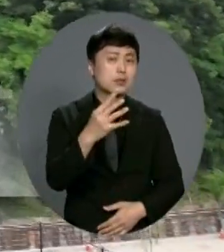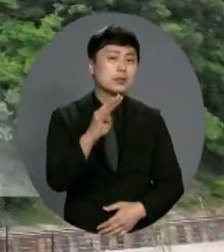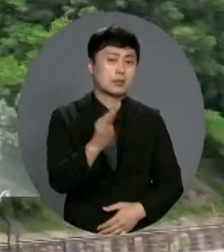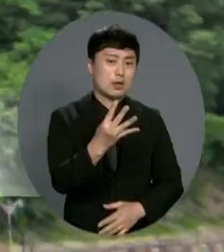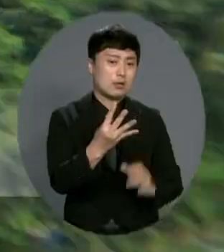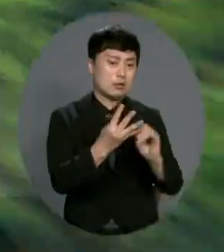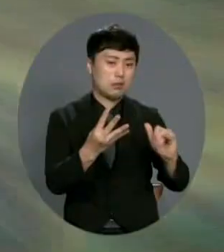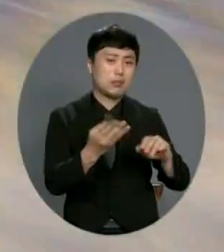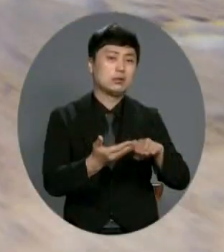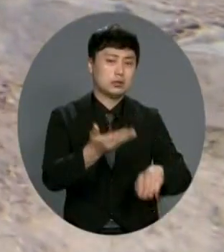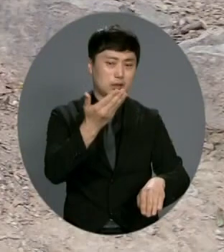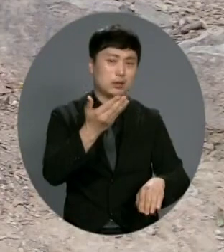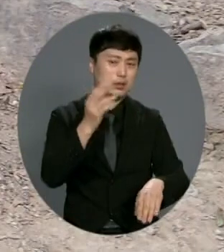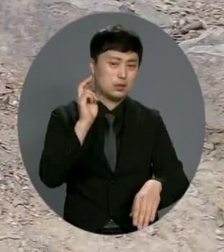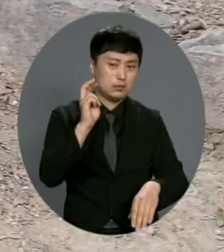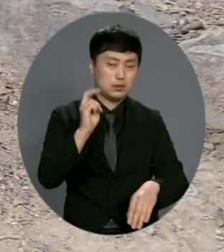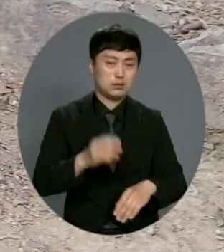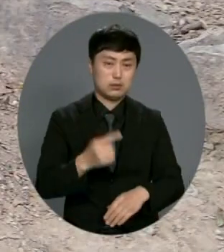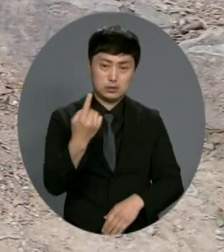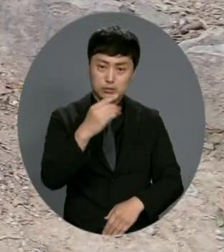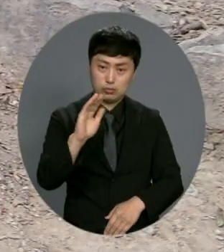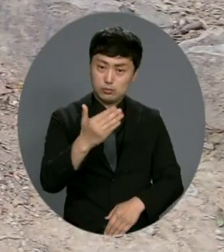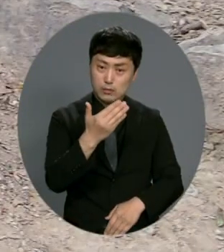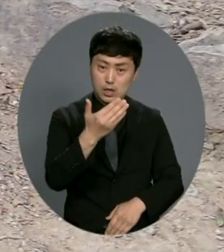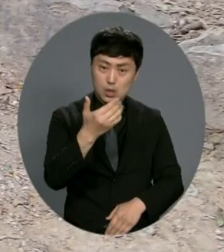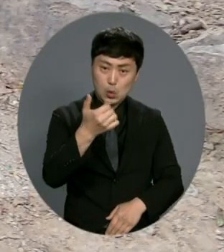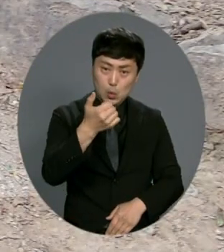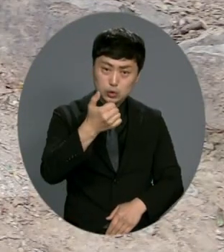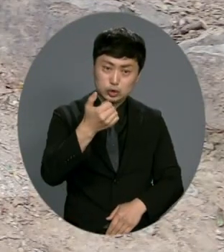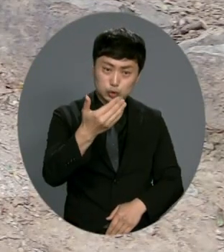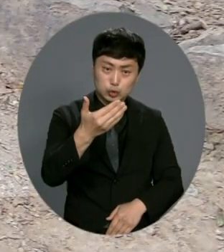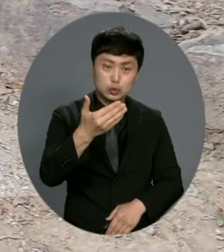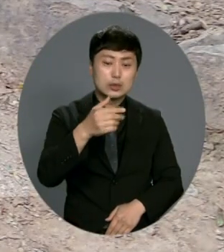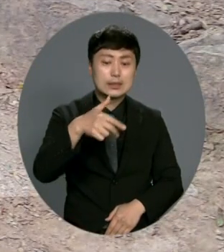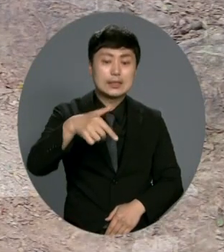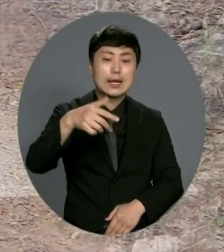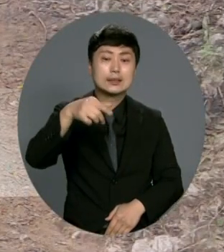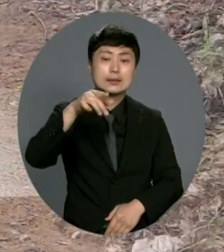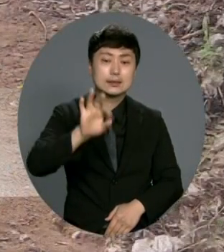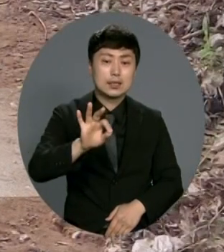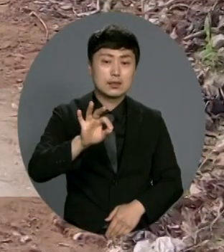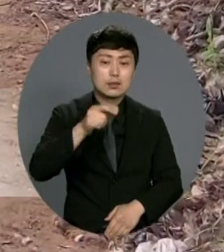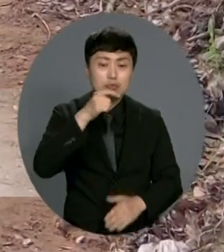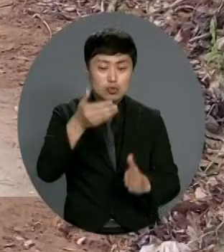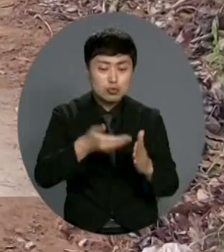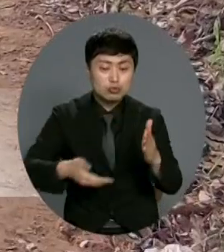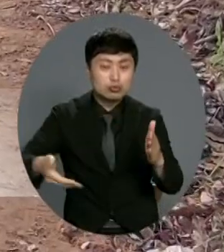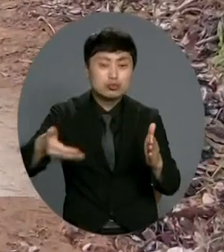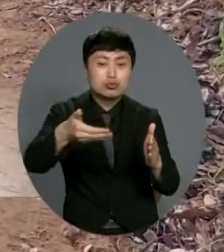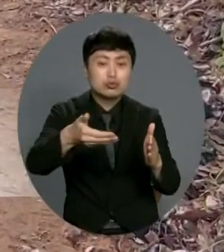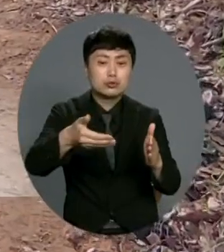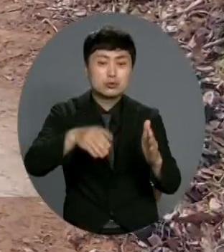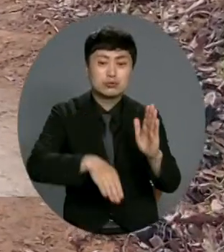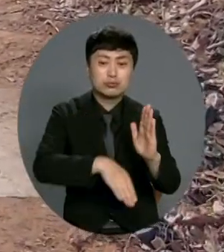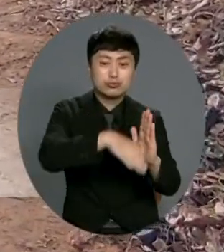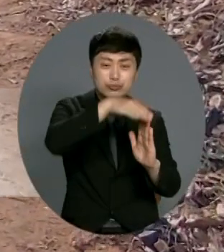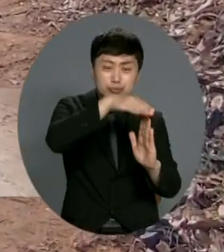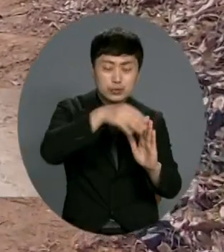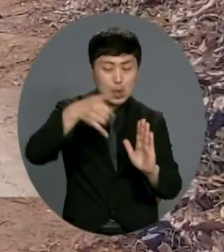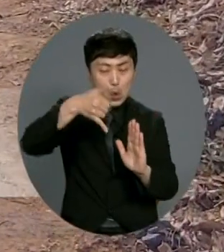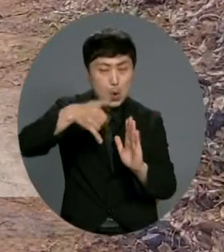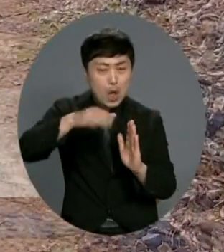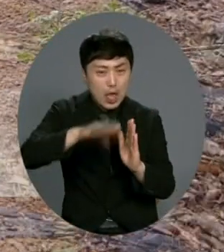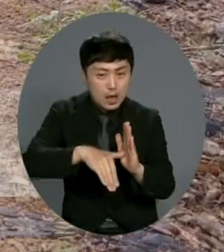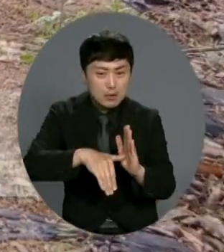조사하다는 보고 있습니다 1959년 가창댐이 건설되면서 학살치 일대가 수몰됐는데 공사 중